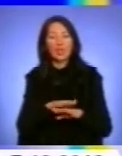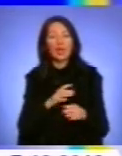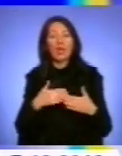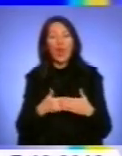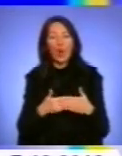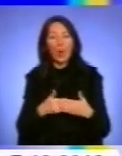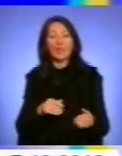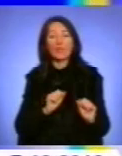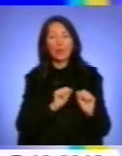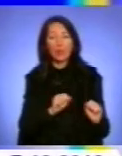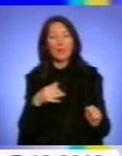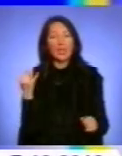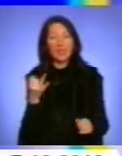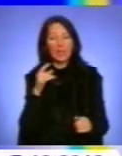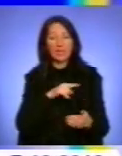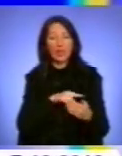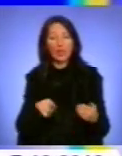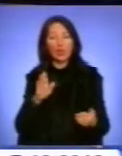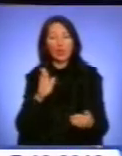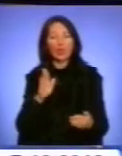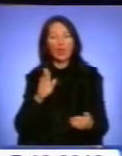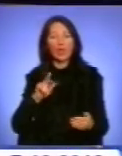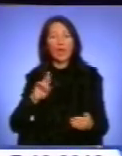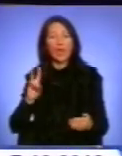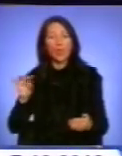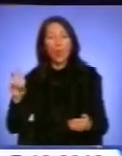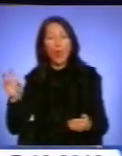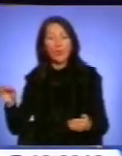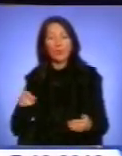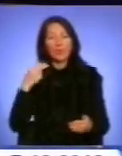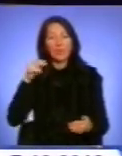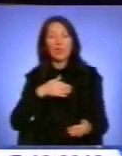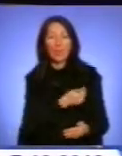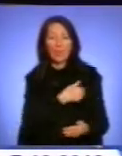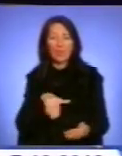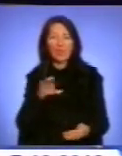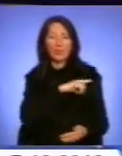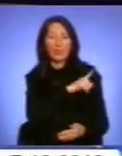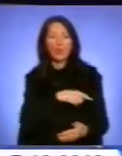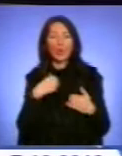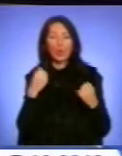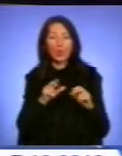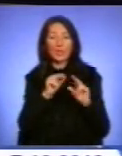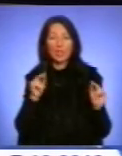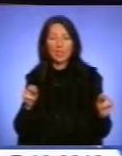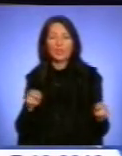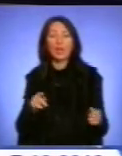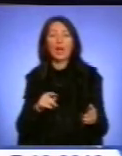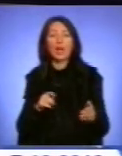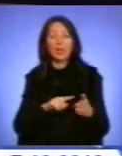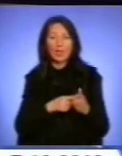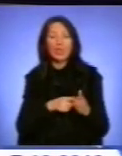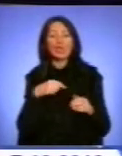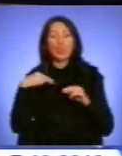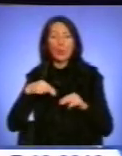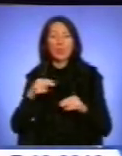їх інтереси, наголошує Віктор Янукович. Президент побажав всім міцного здоров'я і щастя, наполегливості у праці та наснаги